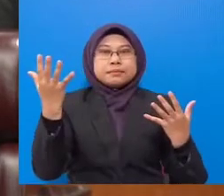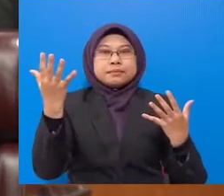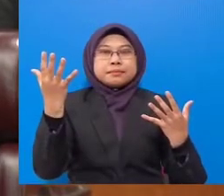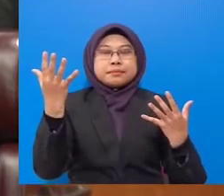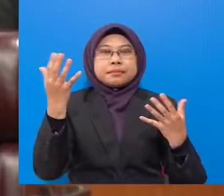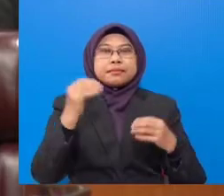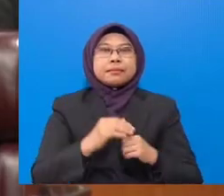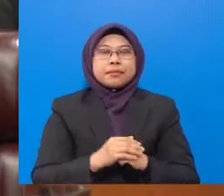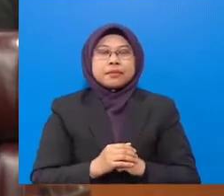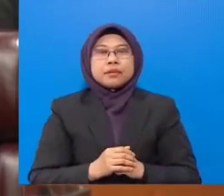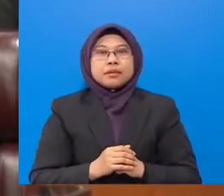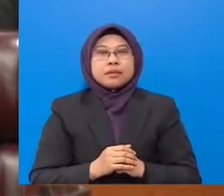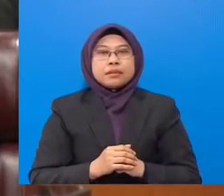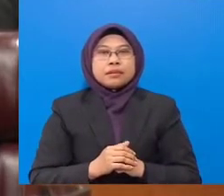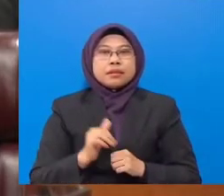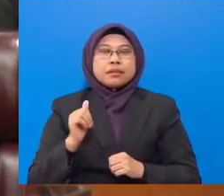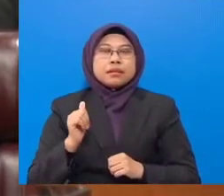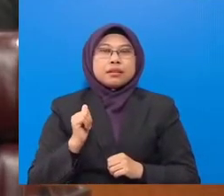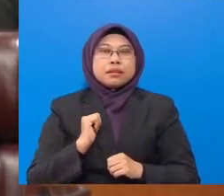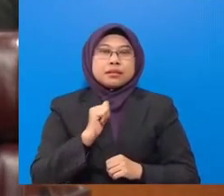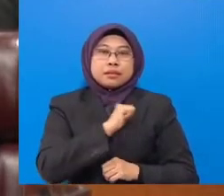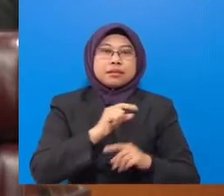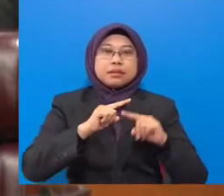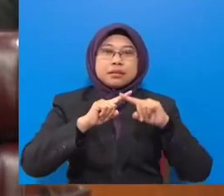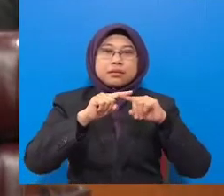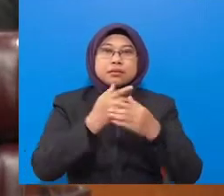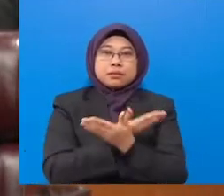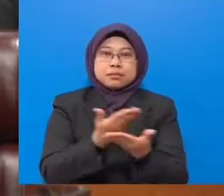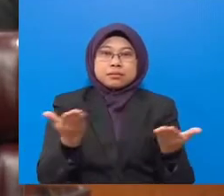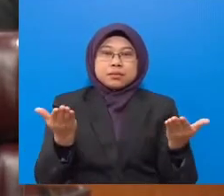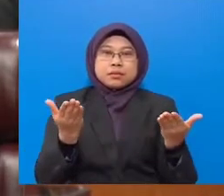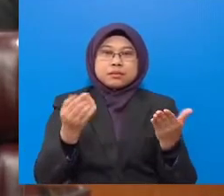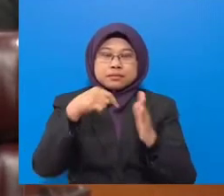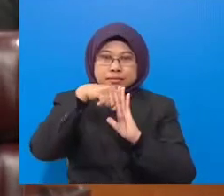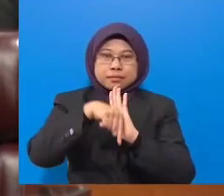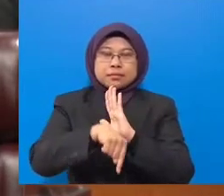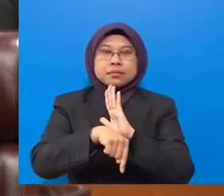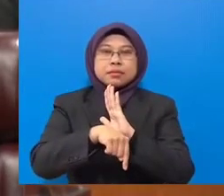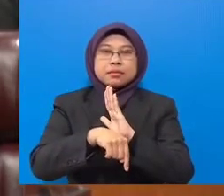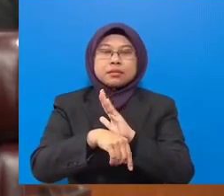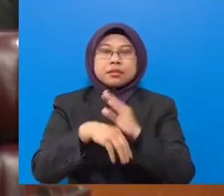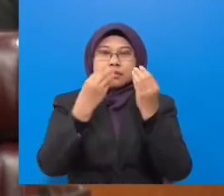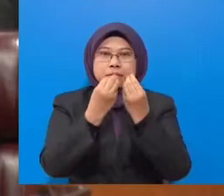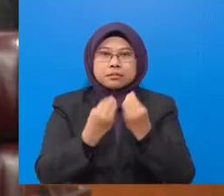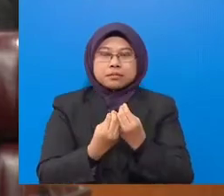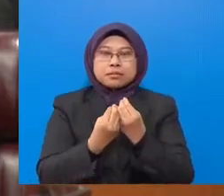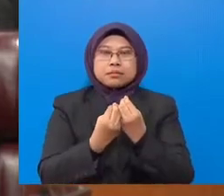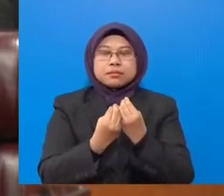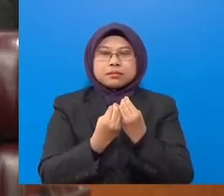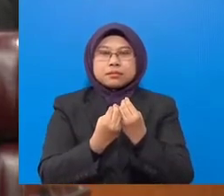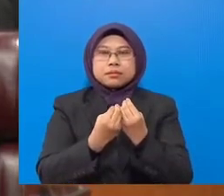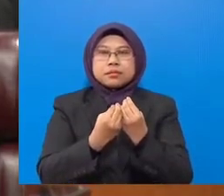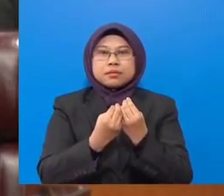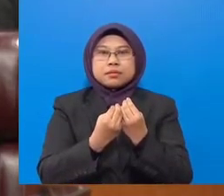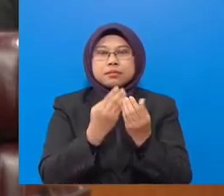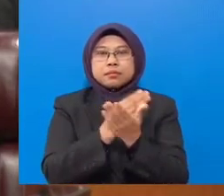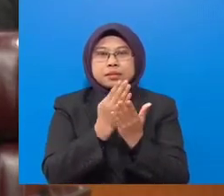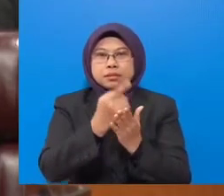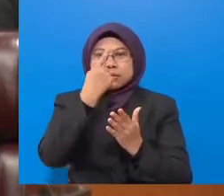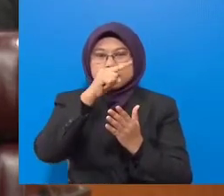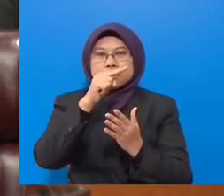Ali dewan dan juga semua secara spesifik yang peruntukan bagi latihan online belum